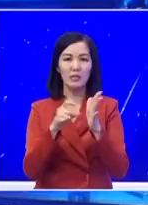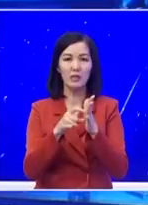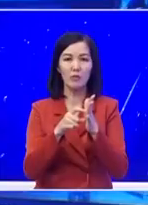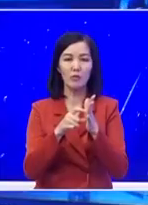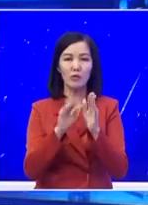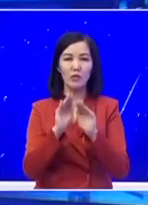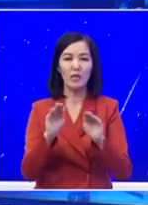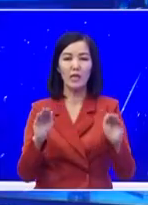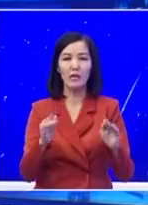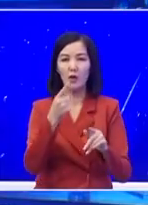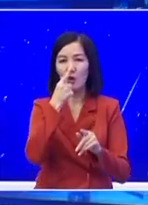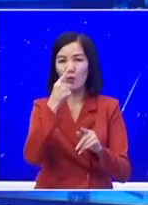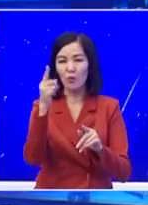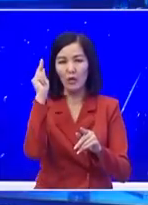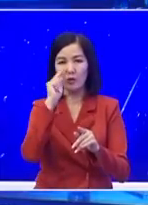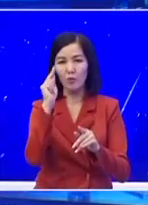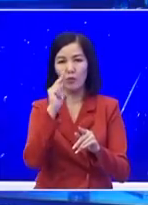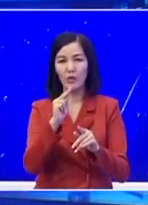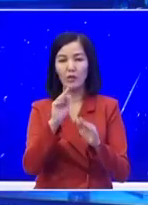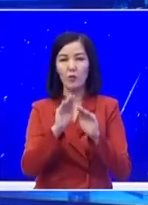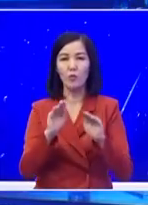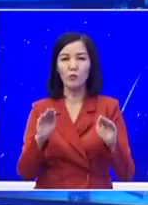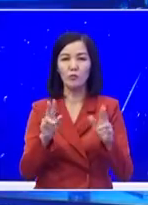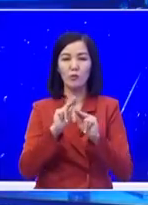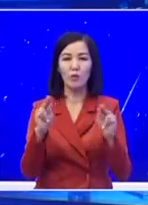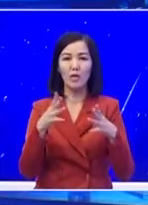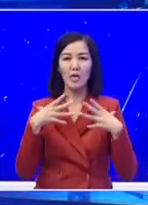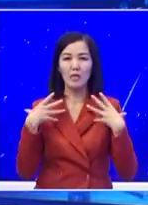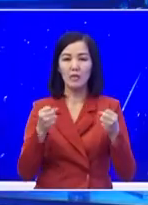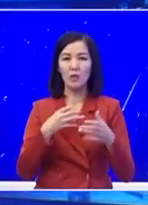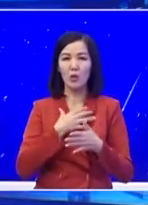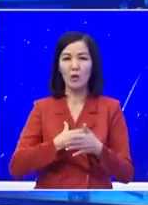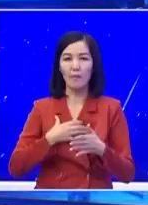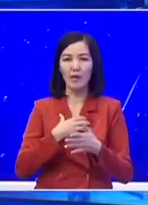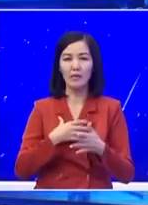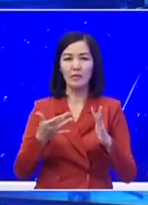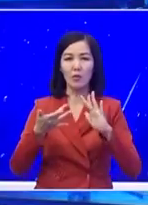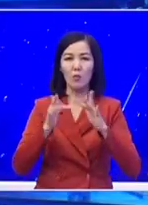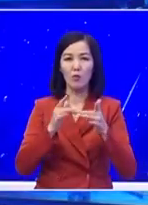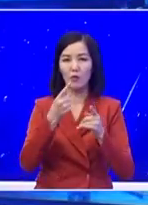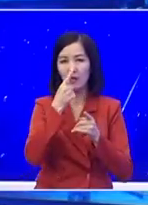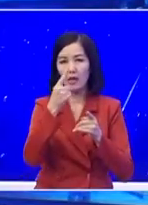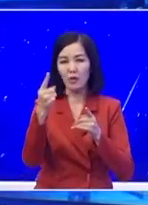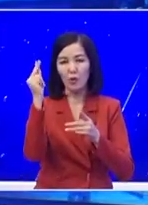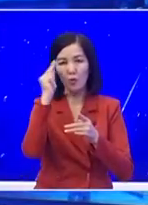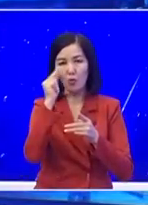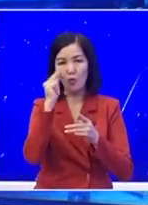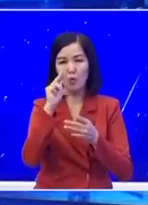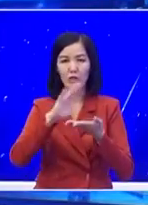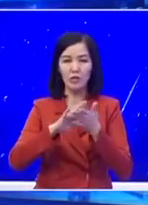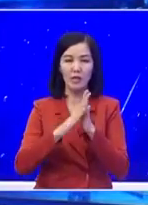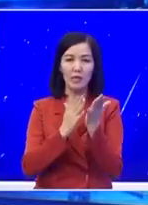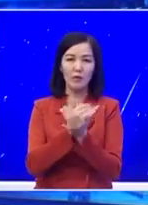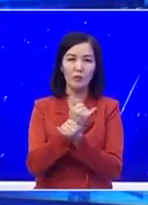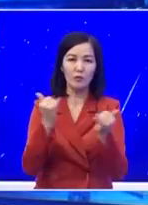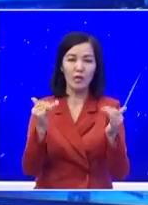Себебі оқушы мен мұғалімнің денсаулығы 1-ші орында. Министрлік онлайн оқуға барлық жағдайды жасаймыз, деп отыр. Ал шағын